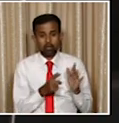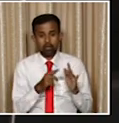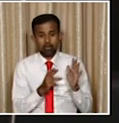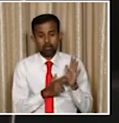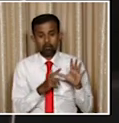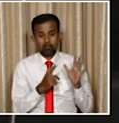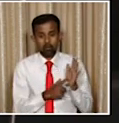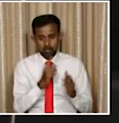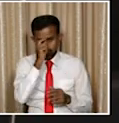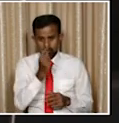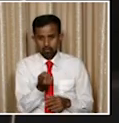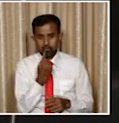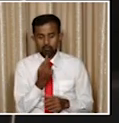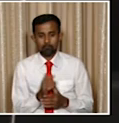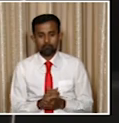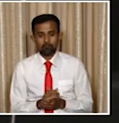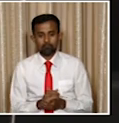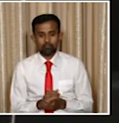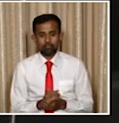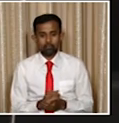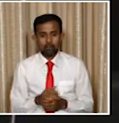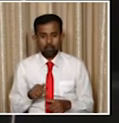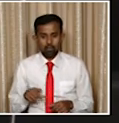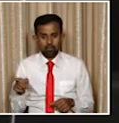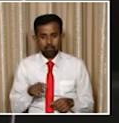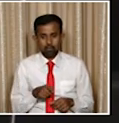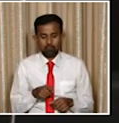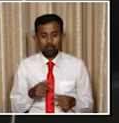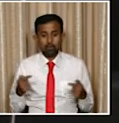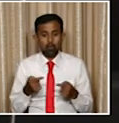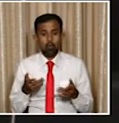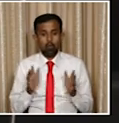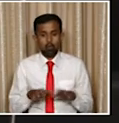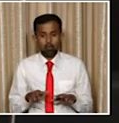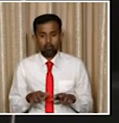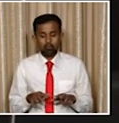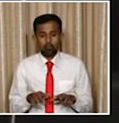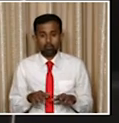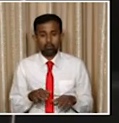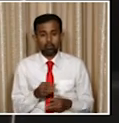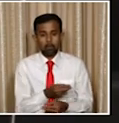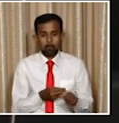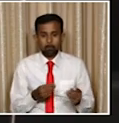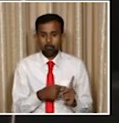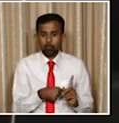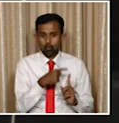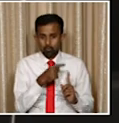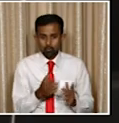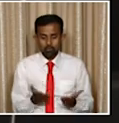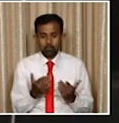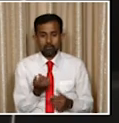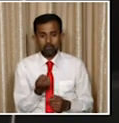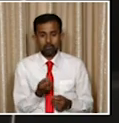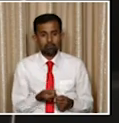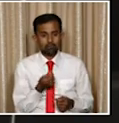துறைமுகத்தில் அந்த பகுதியை ரிப்பேர் பண்ணுவதற்காக ஒதுக்குவதாக சொன்னார் நான் அவரிடத்தில் எதிர்பார்க்கிறேன் அவசரமாக அதை செய்து ராமேஸ்வரம் தலைமன்னார் ஃபெரி